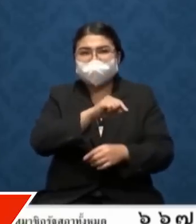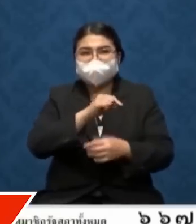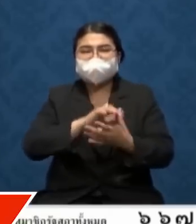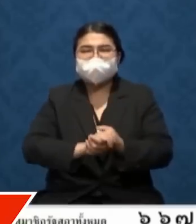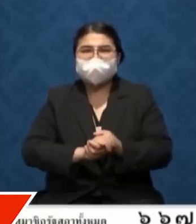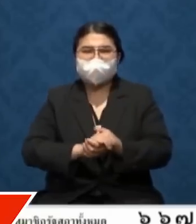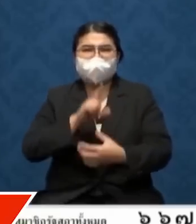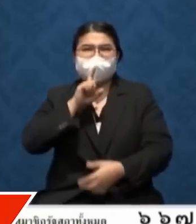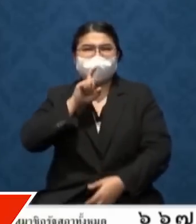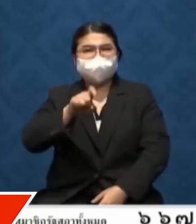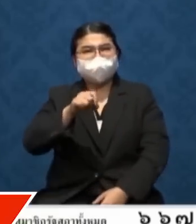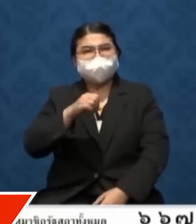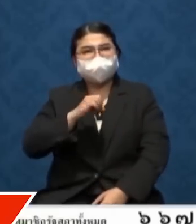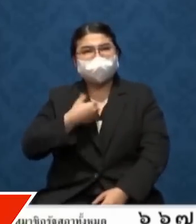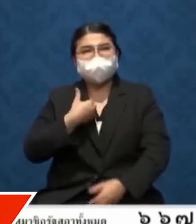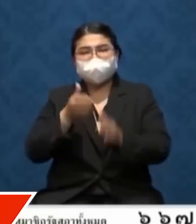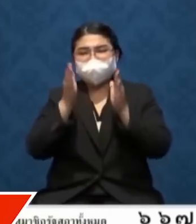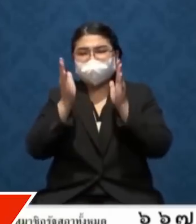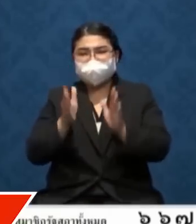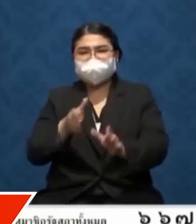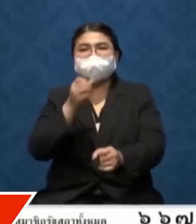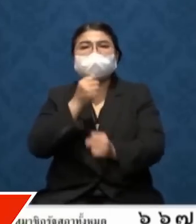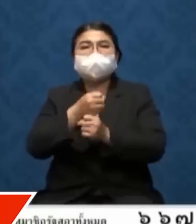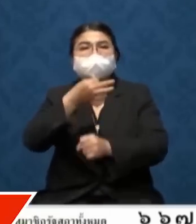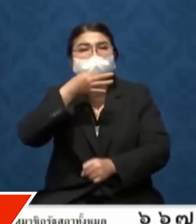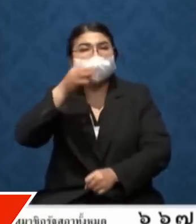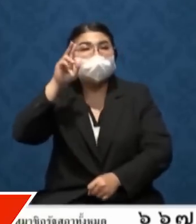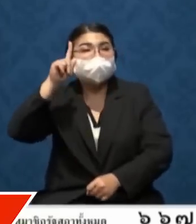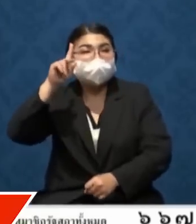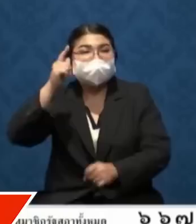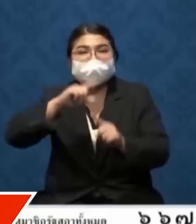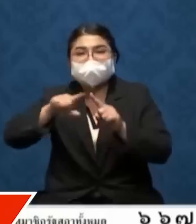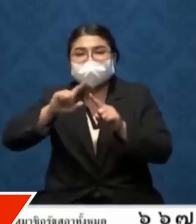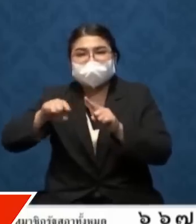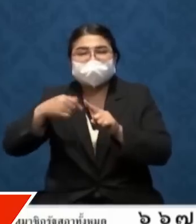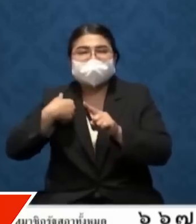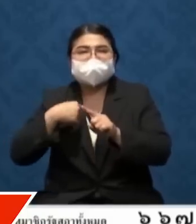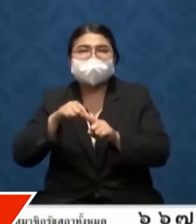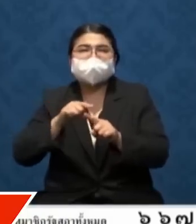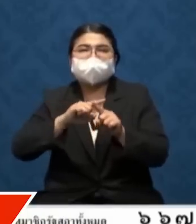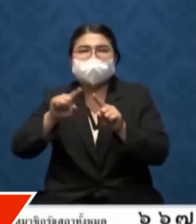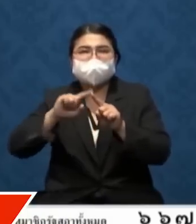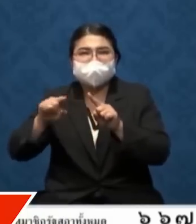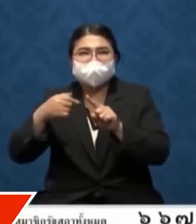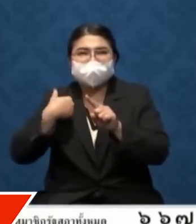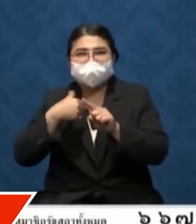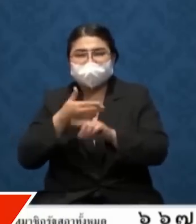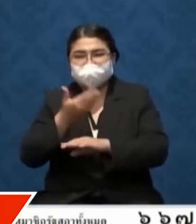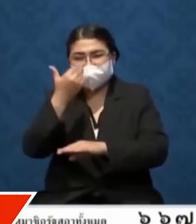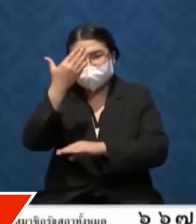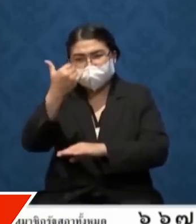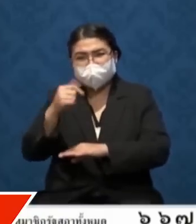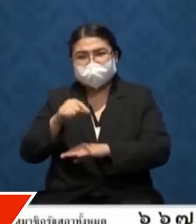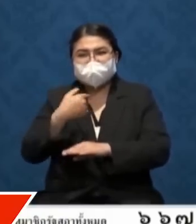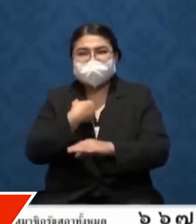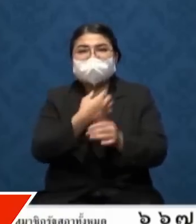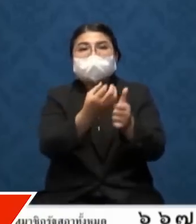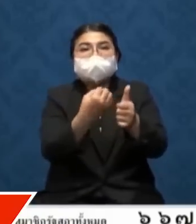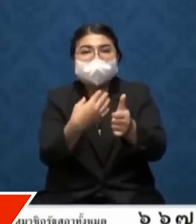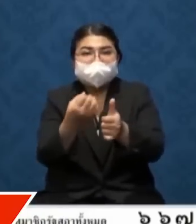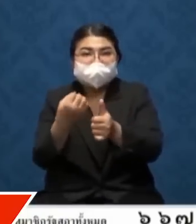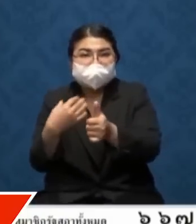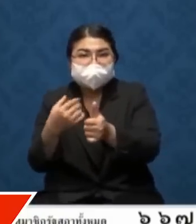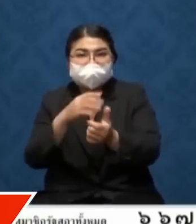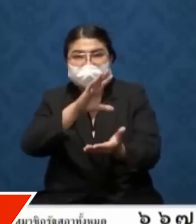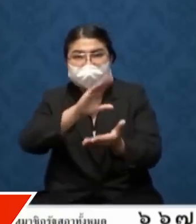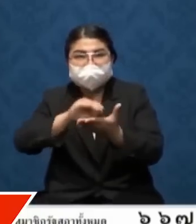ตกำถามกับจำนวนของพี่น้องสื่อมนชนทแดงคามพเหนเพระอะไรครับพบรากฏว่ามีช่งของการรับฟังความพเห็นครับ